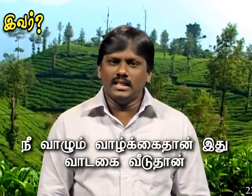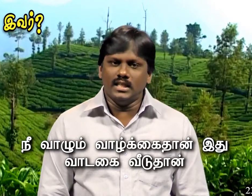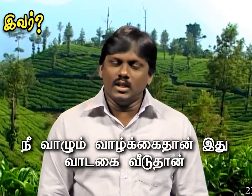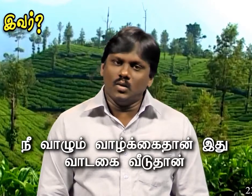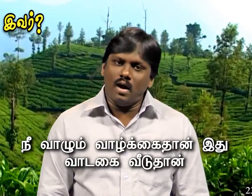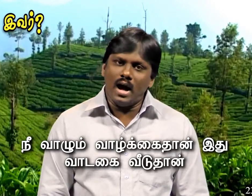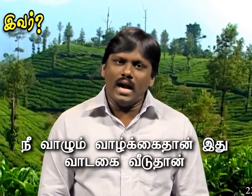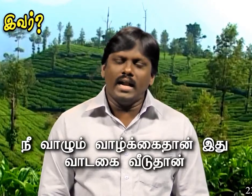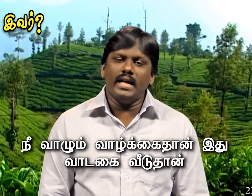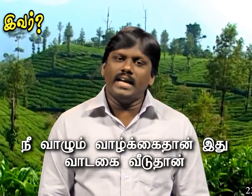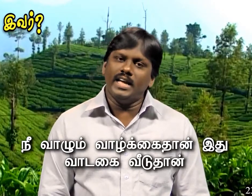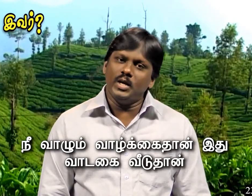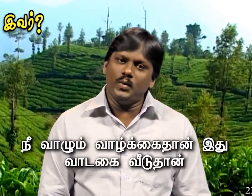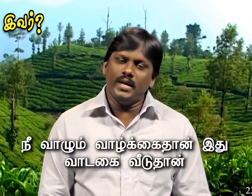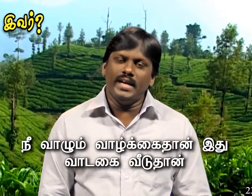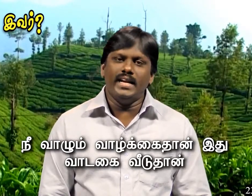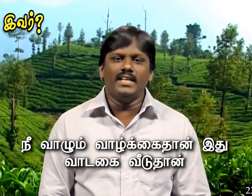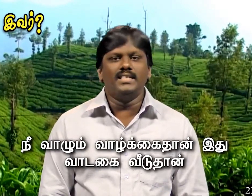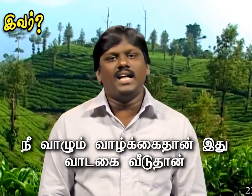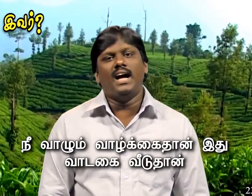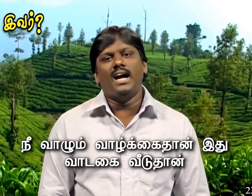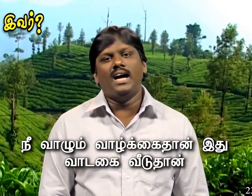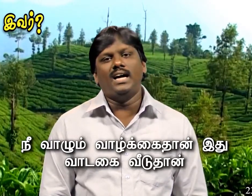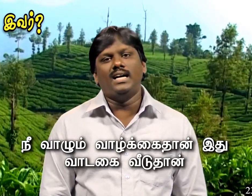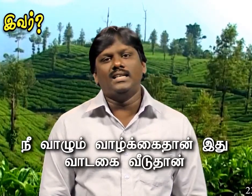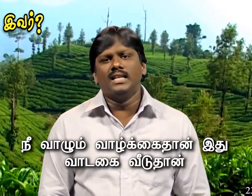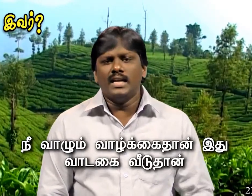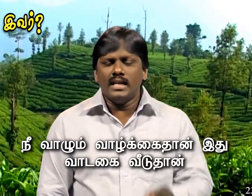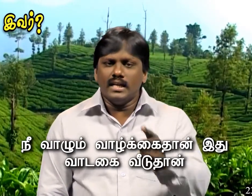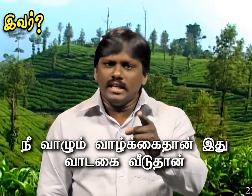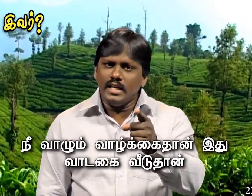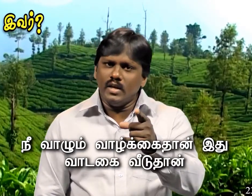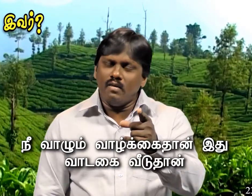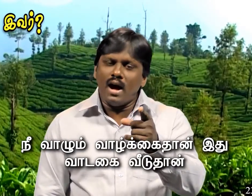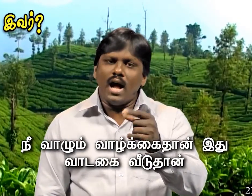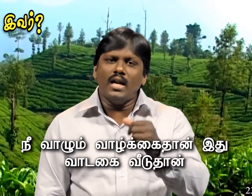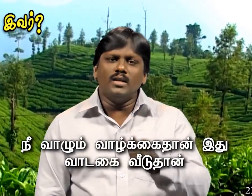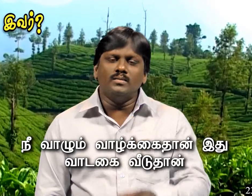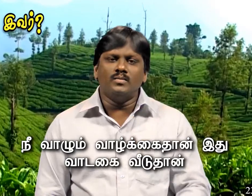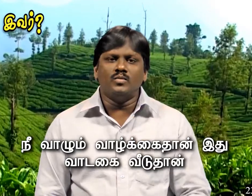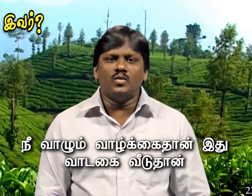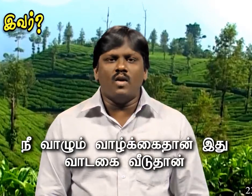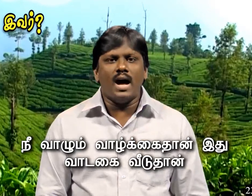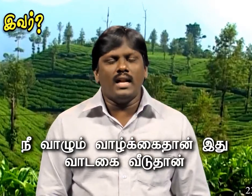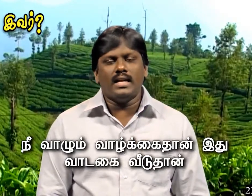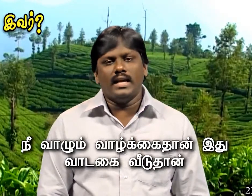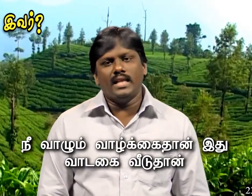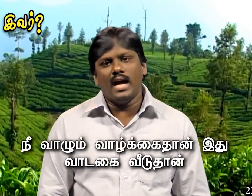வாழ்க்கைதான் இது, வாடகை வீடுதான். நீ வாழும்